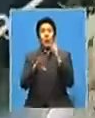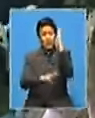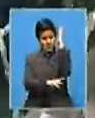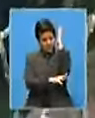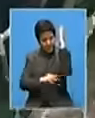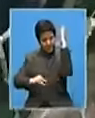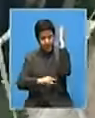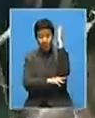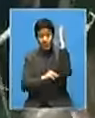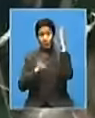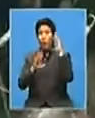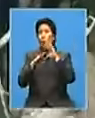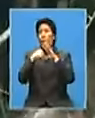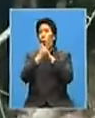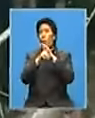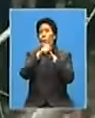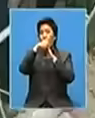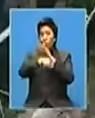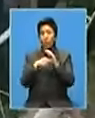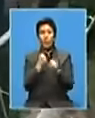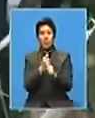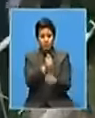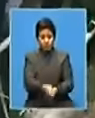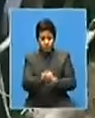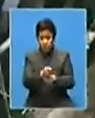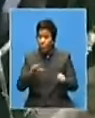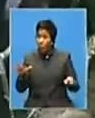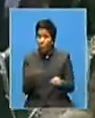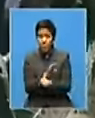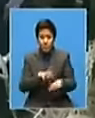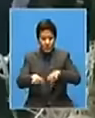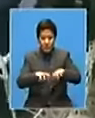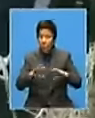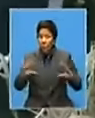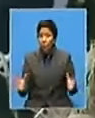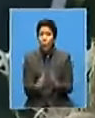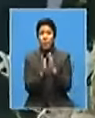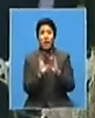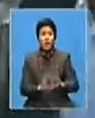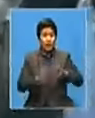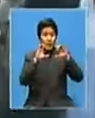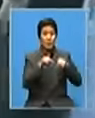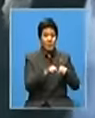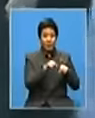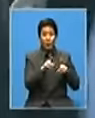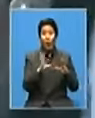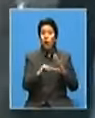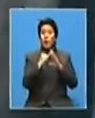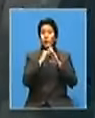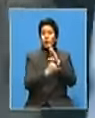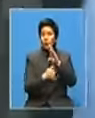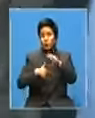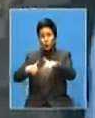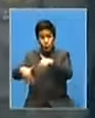ครับซึ่งก็ถือเป็นการทำเกษตรแบบบูรณาการที่มีการบริหารจัดการร่วมกันระหว่างภาครัฐในระดับจังหวัดกลุ่มเกษตรกรชุมช